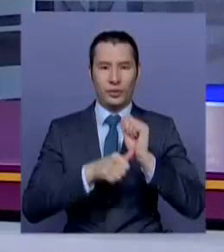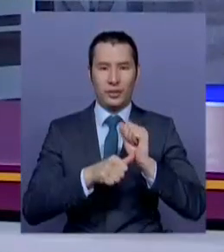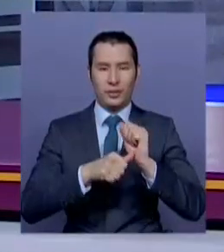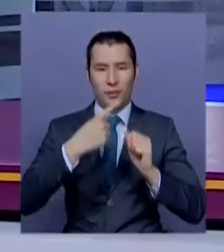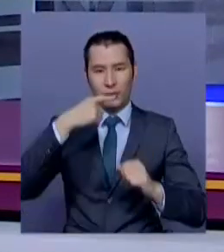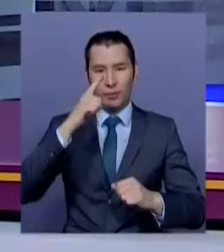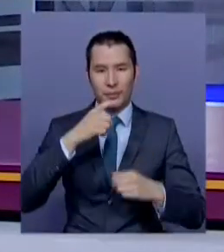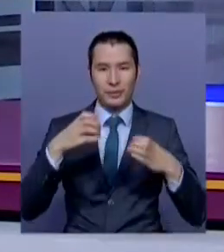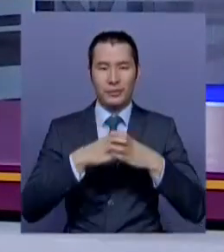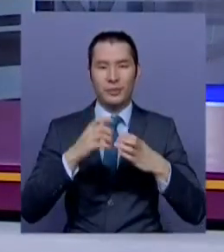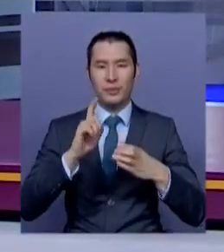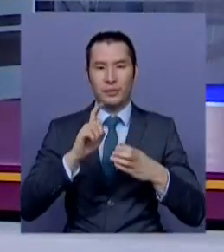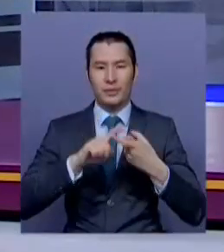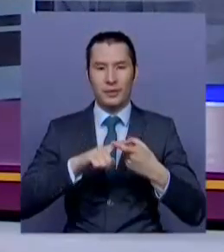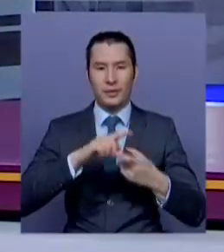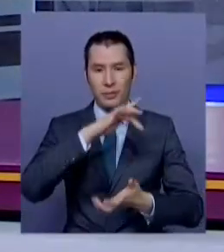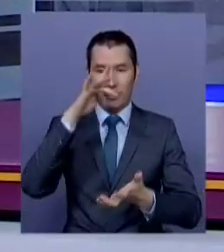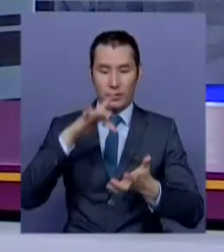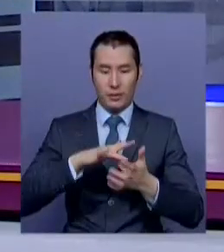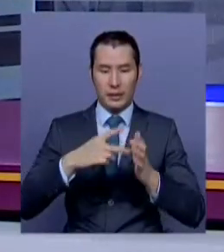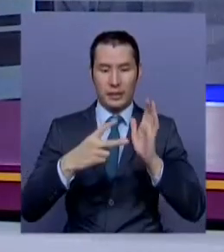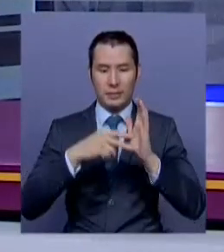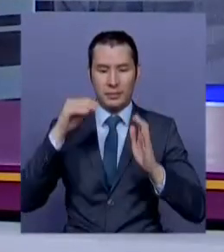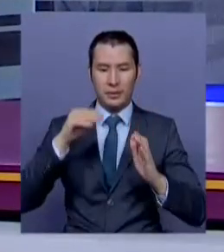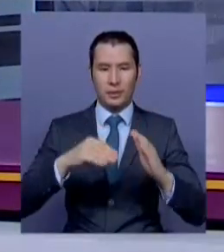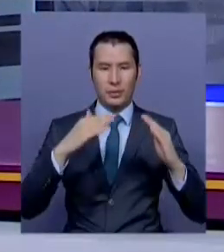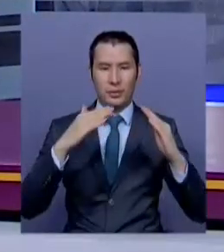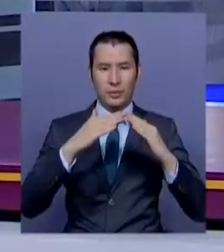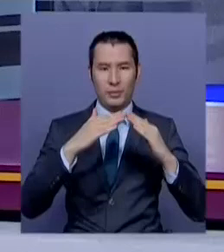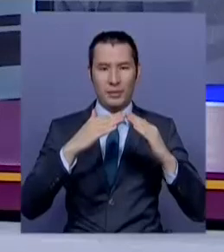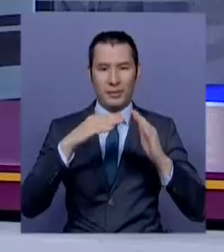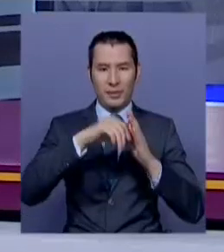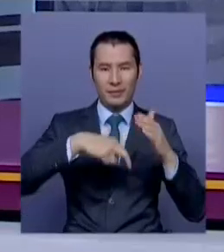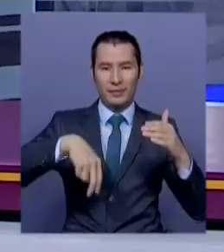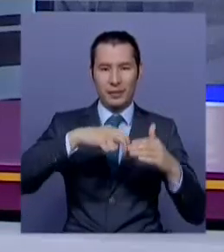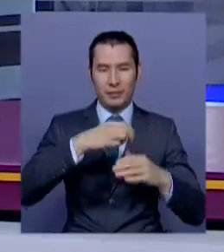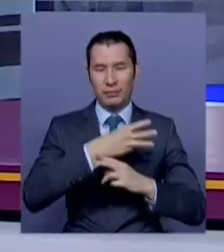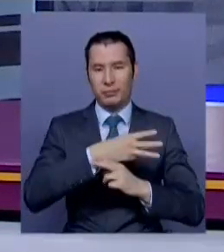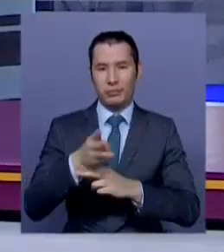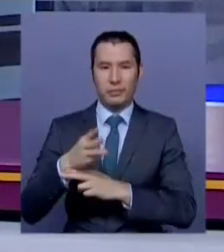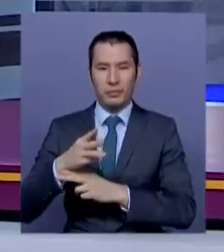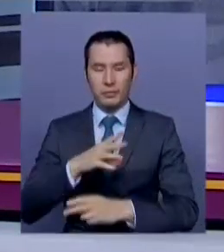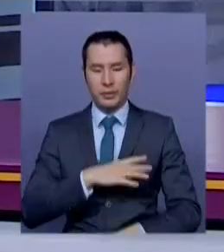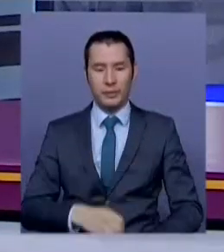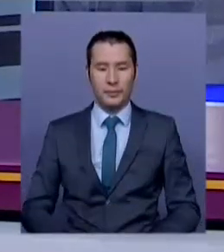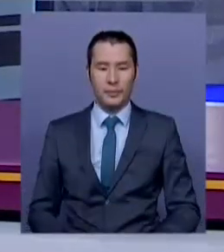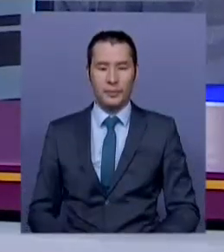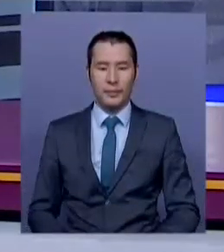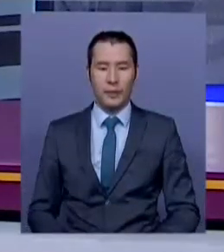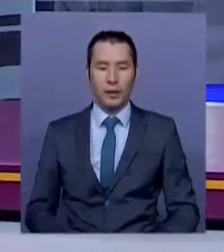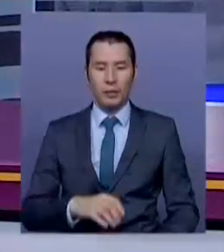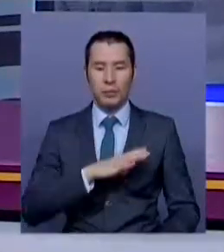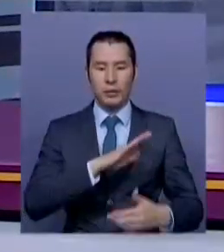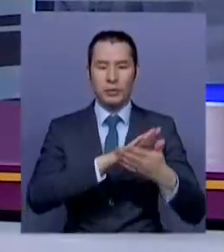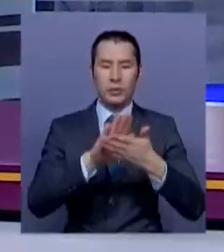аяқталды. Бір күннің ішінде қалада 7000-нан аса кіреберістер мен 1500-ға жуық аулалар залалсыздандырылды. Тазалық кезінде